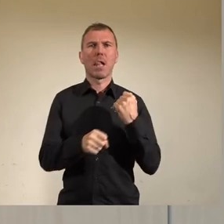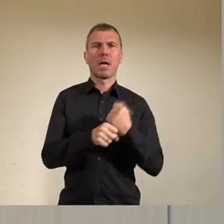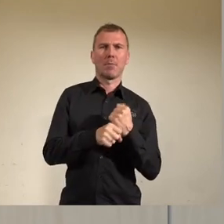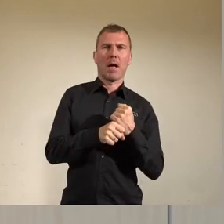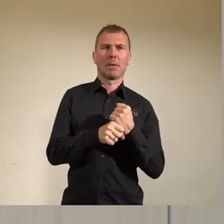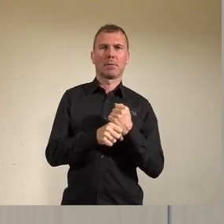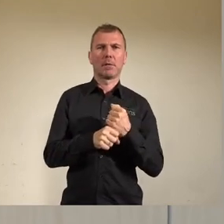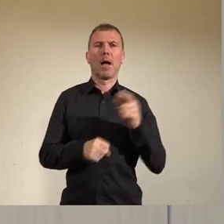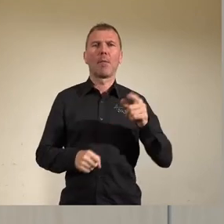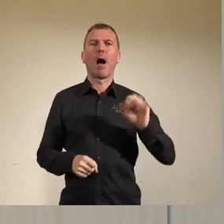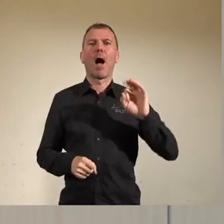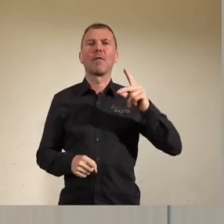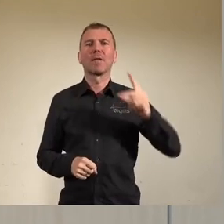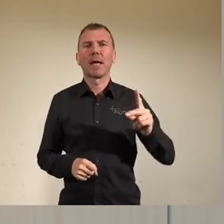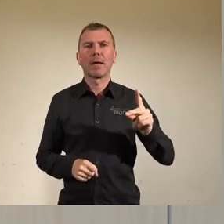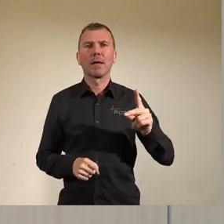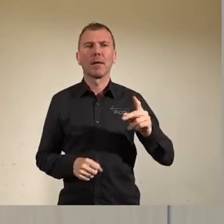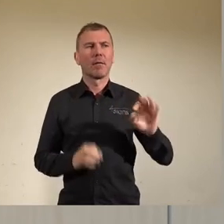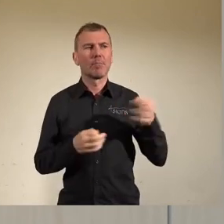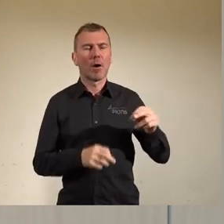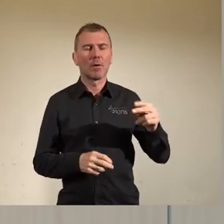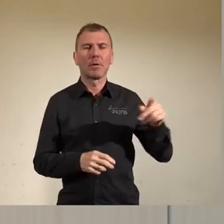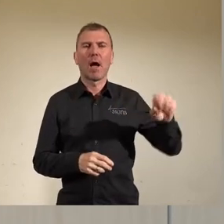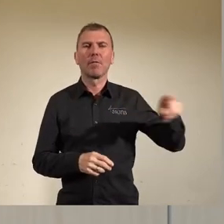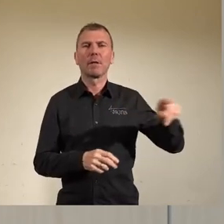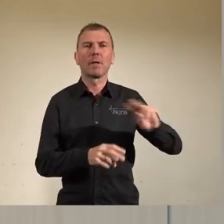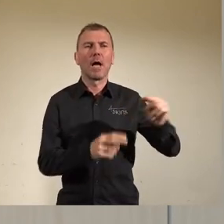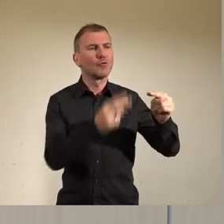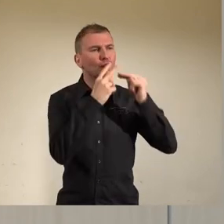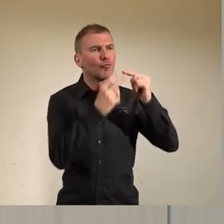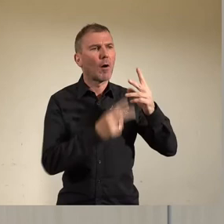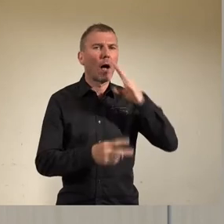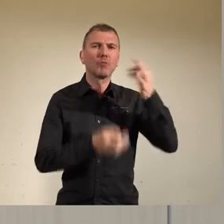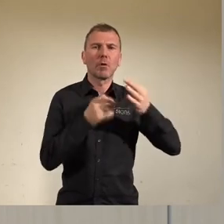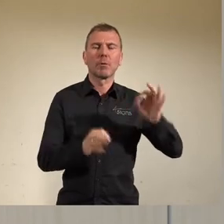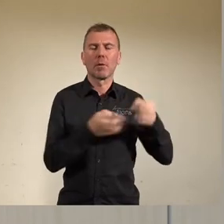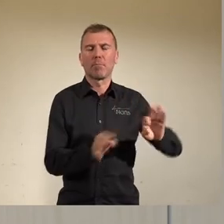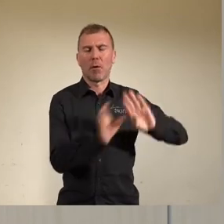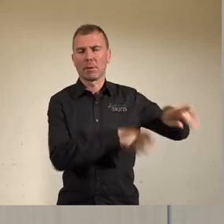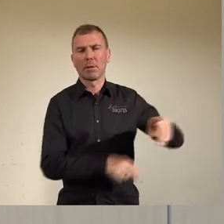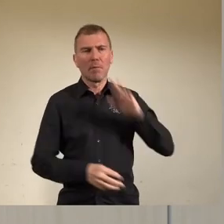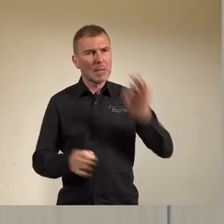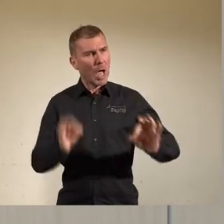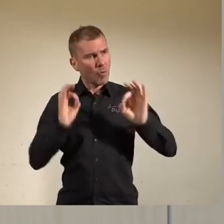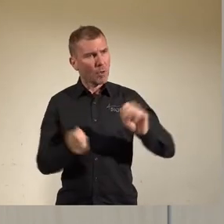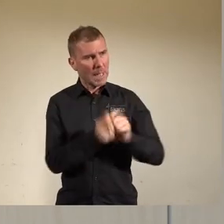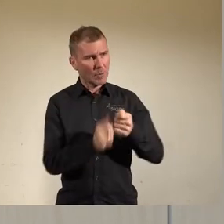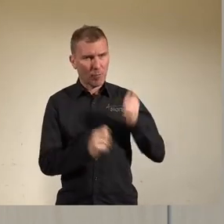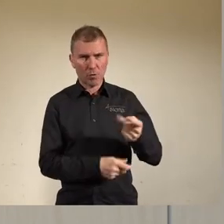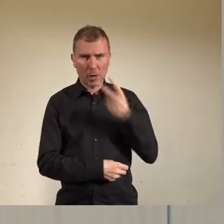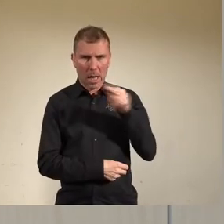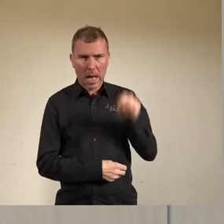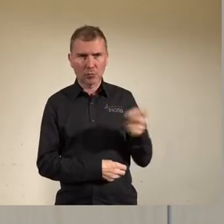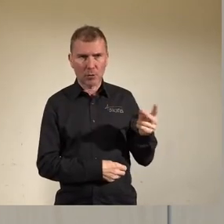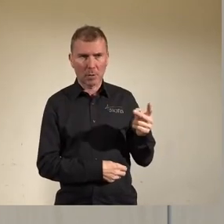AfD weder als Zuschauer gebraucht wird, noch als Akteur. Und ich finde, wenn man ihre konkreten Änderungsvorschläge anschaut, ist das